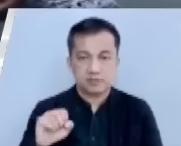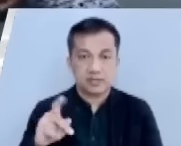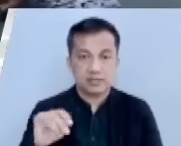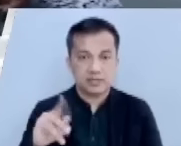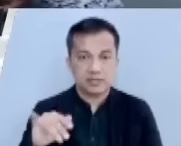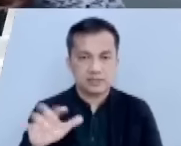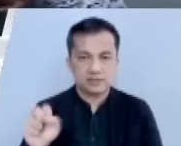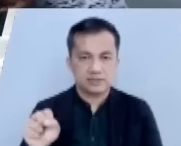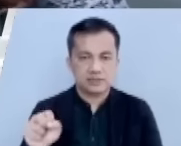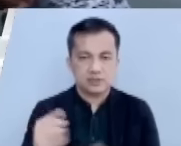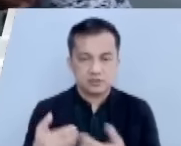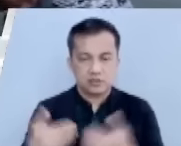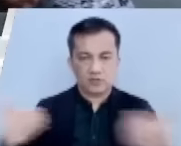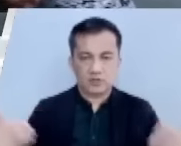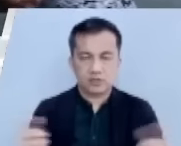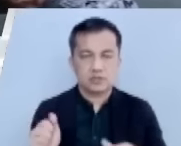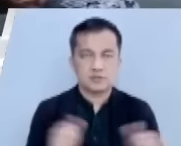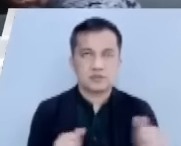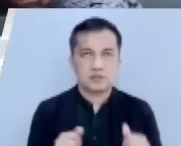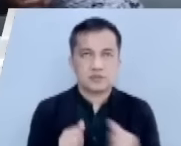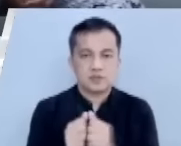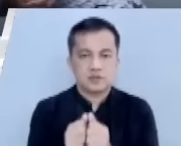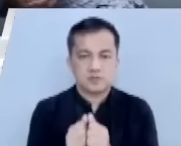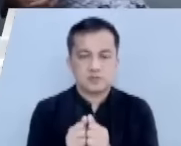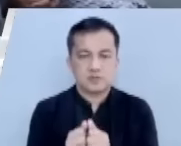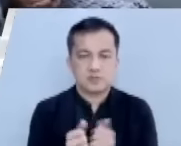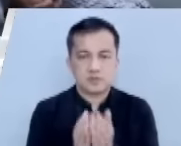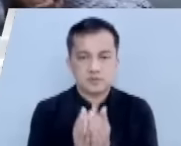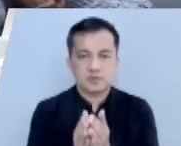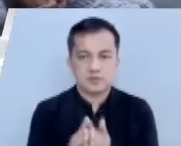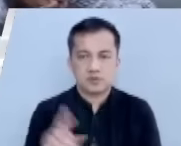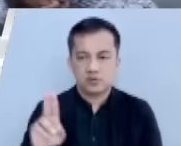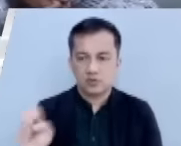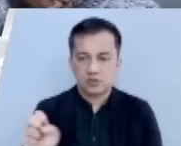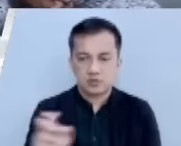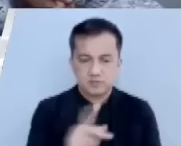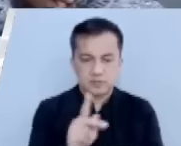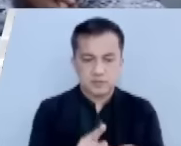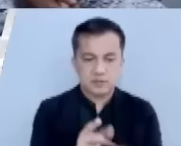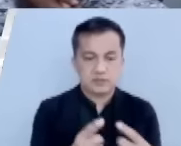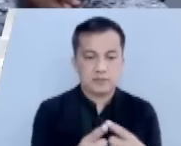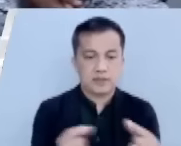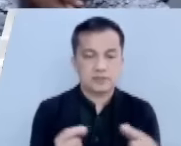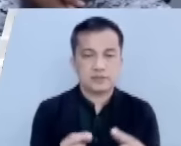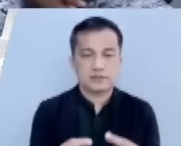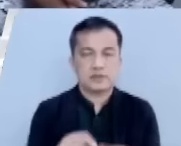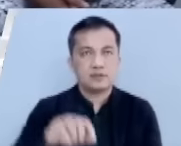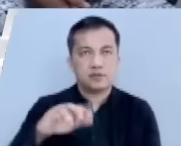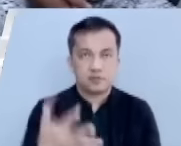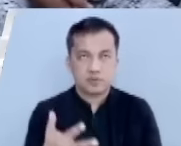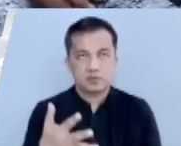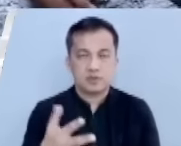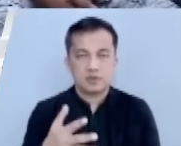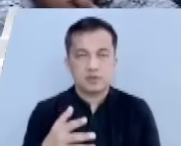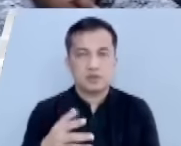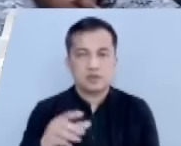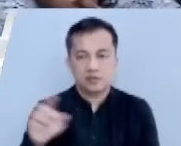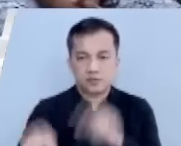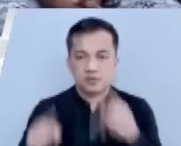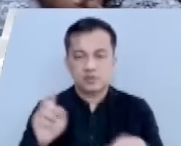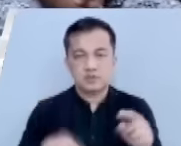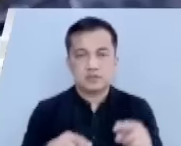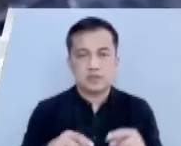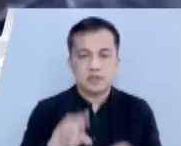aktibidad, sama-samang naglayag ang mga barko ng US, Pilipinas at Japan sa ikalimang Multilateral Maritime Cooperative